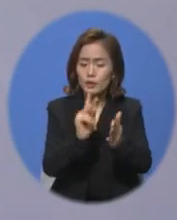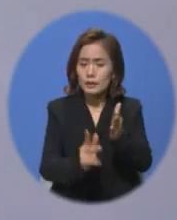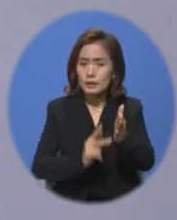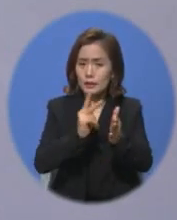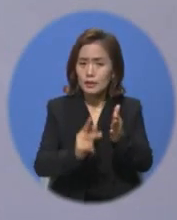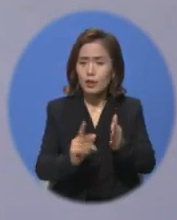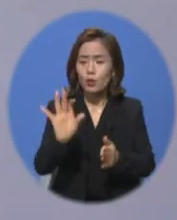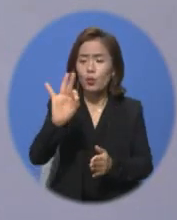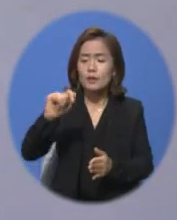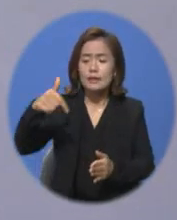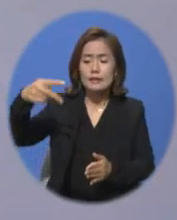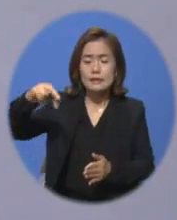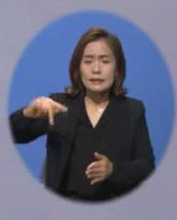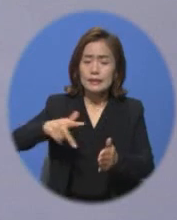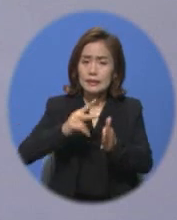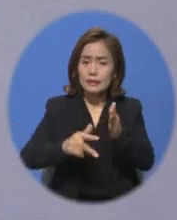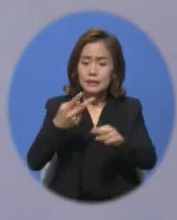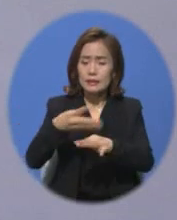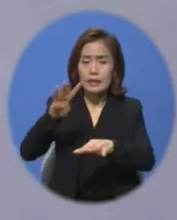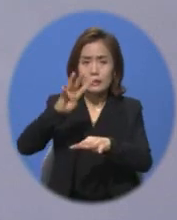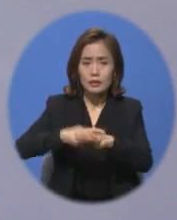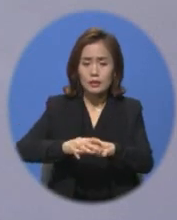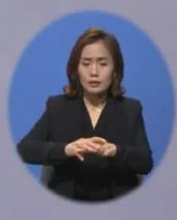익산역이나대전역으로쉽게환승할수있도록환승시스템을마련하겠습니다